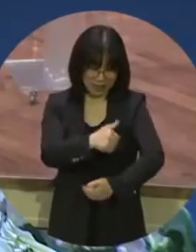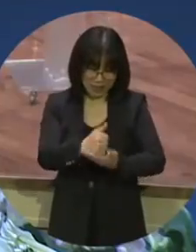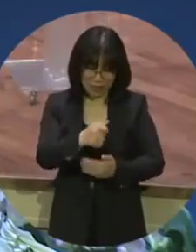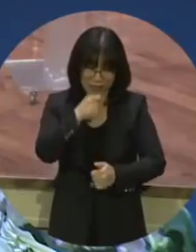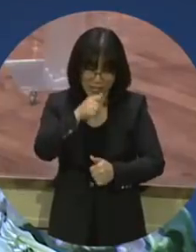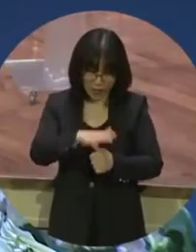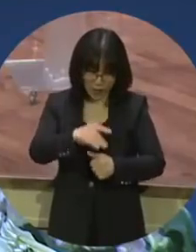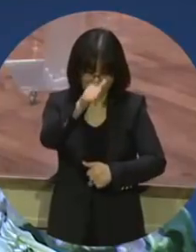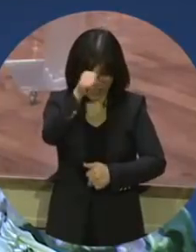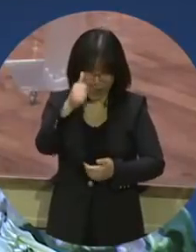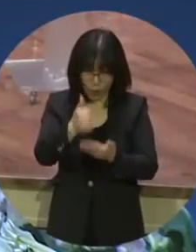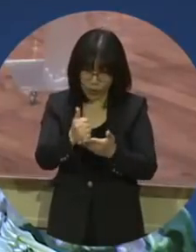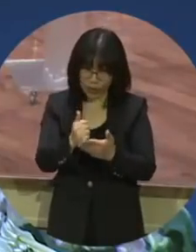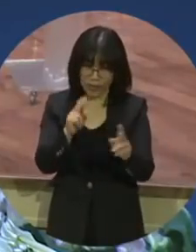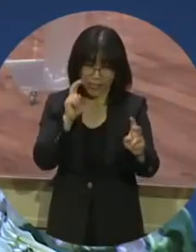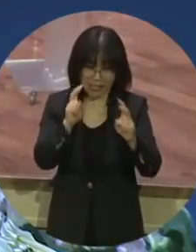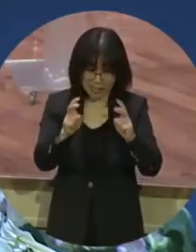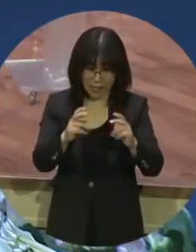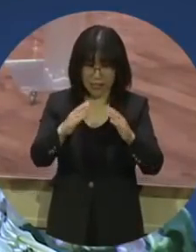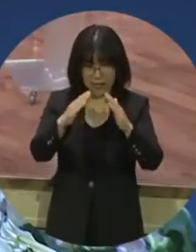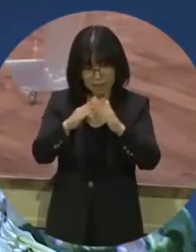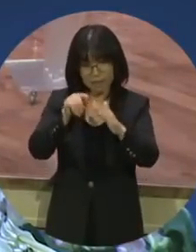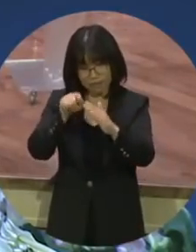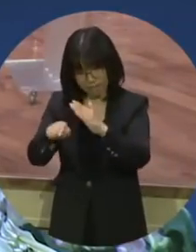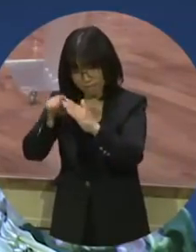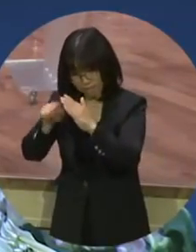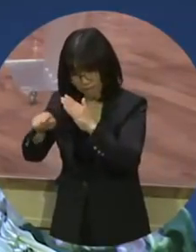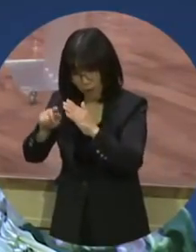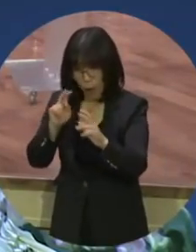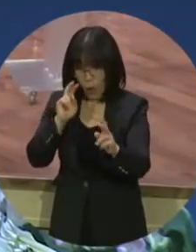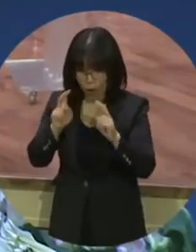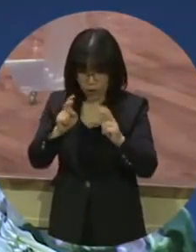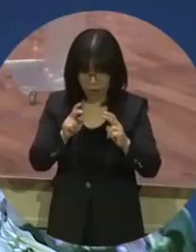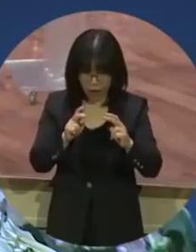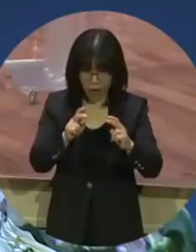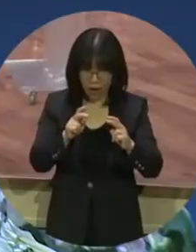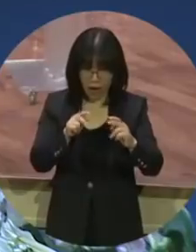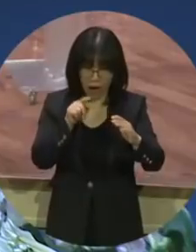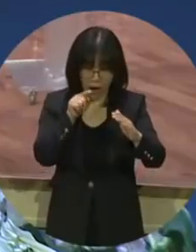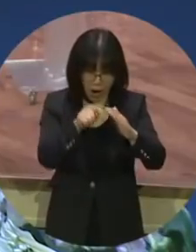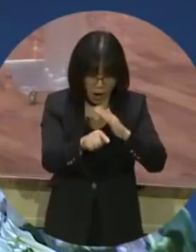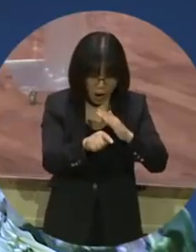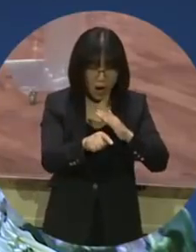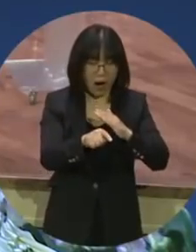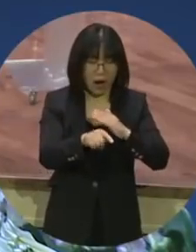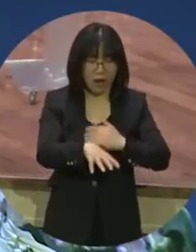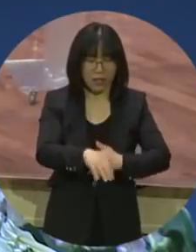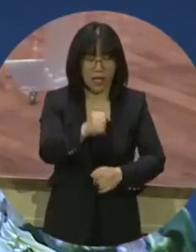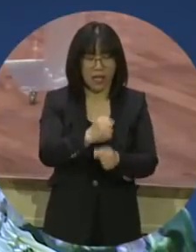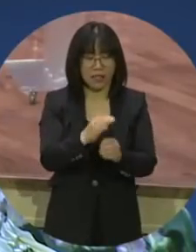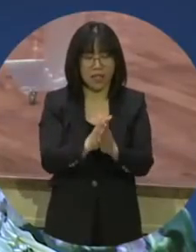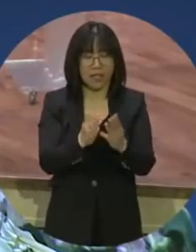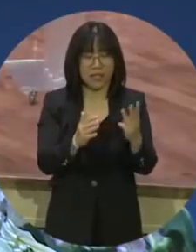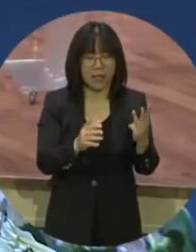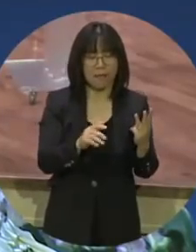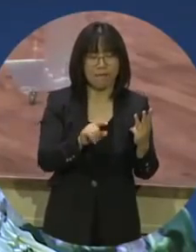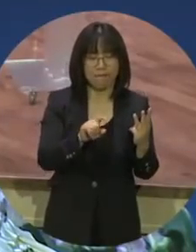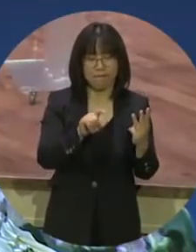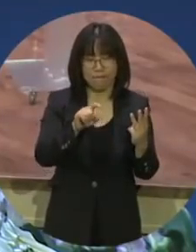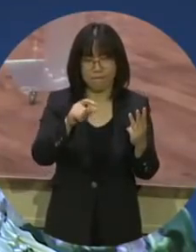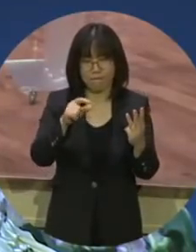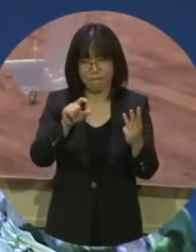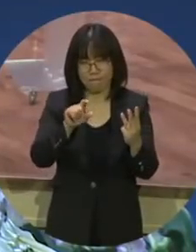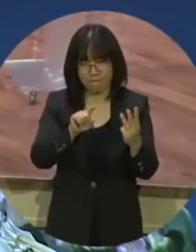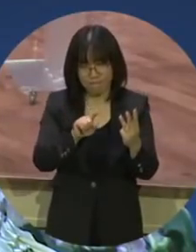집사님들, 장로님들 일하시는 직장, 사업터, 사무실, 회사 가보니까 창세기 3장, 6장, 11장의 치열한